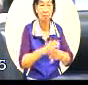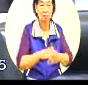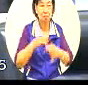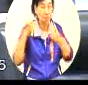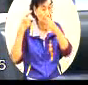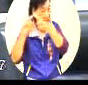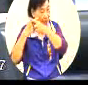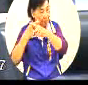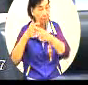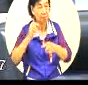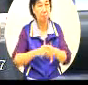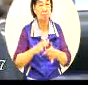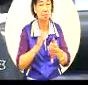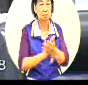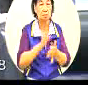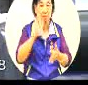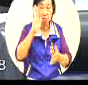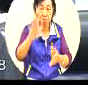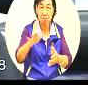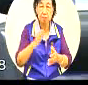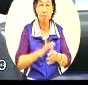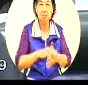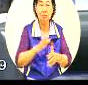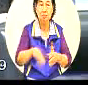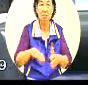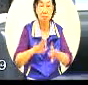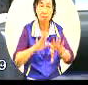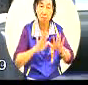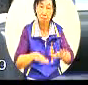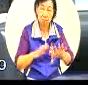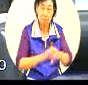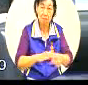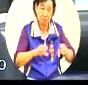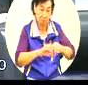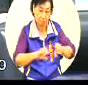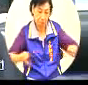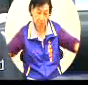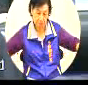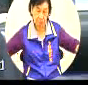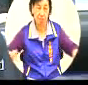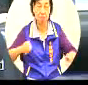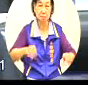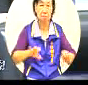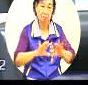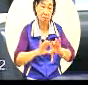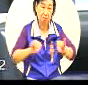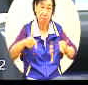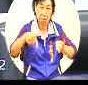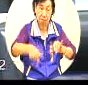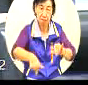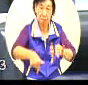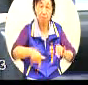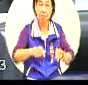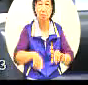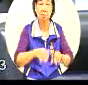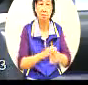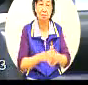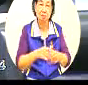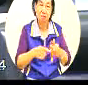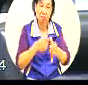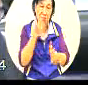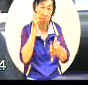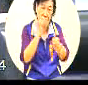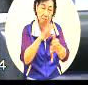初在做接管的时候，敢有甲民众讲，我这么来接管，我未来我是要收费的。没哦，没有讲